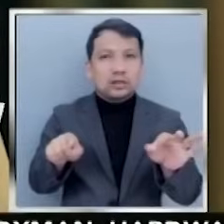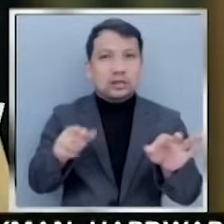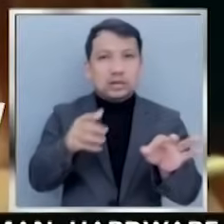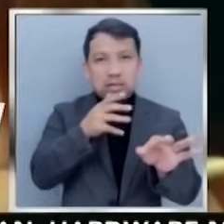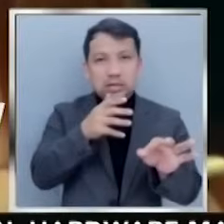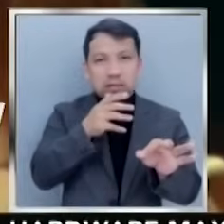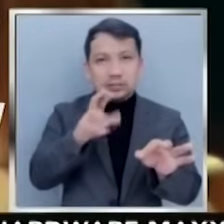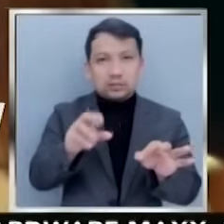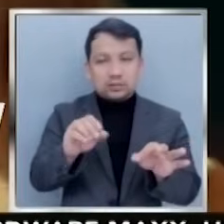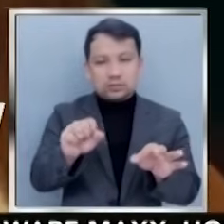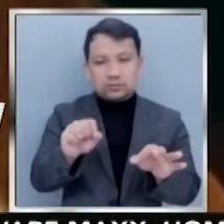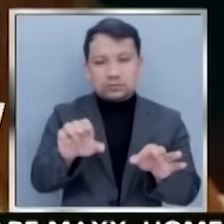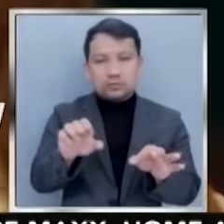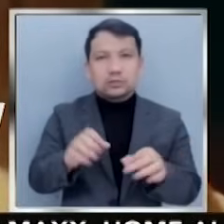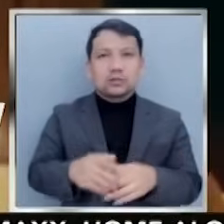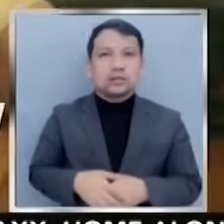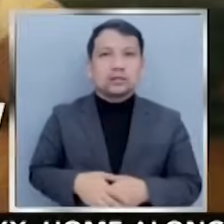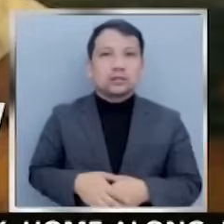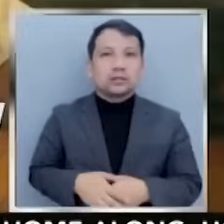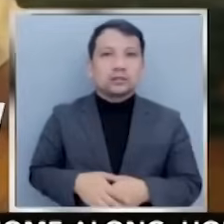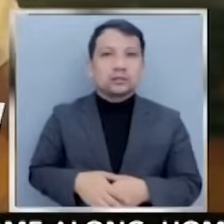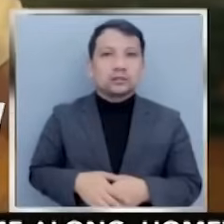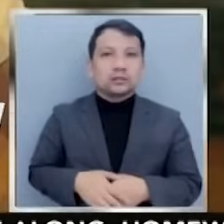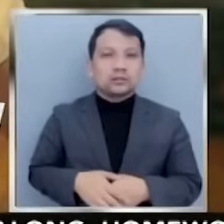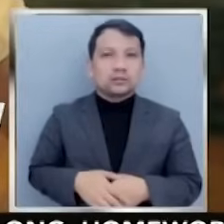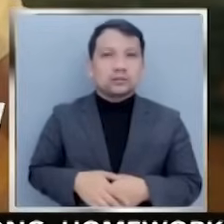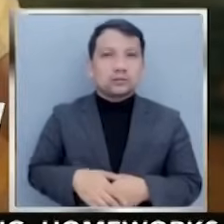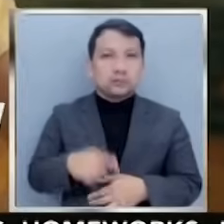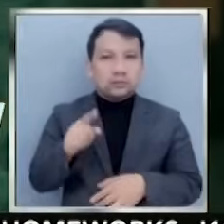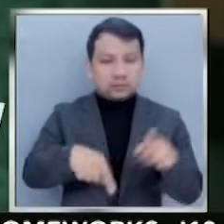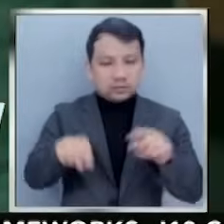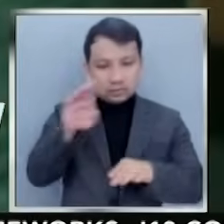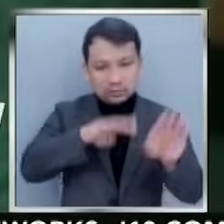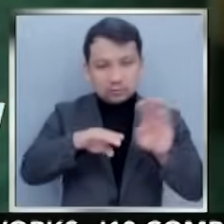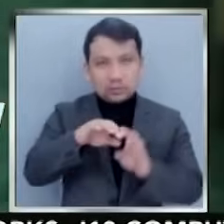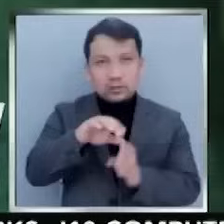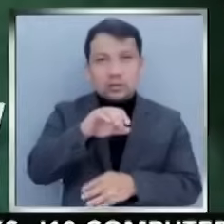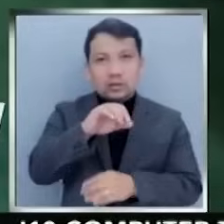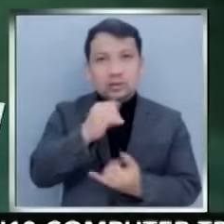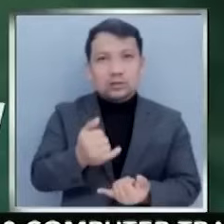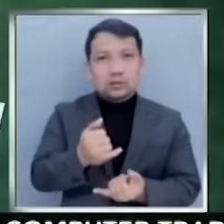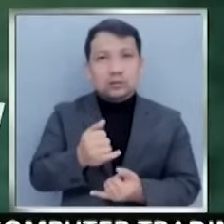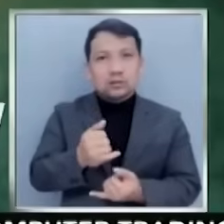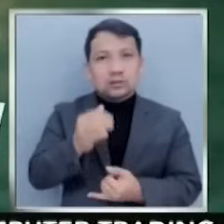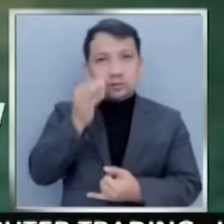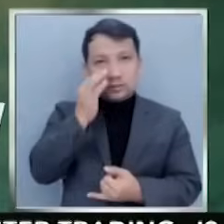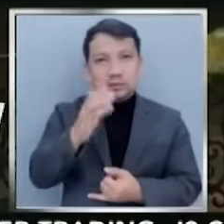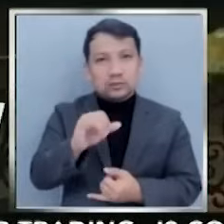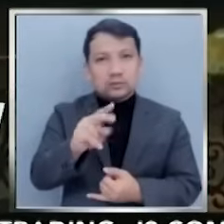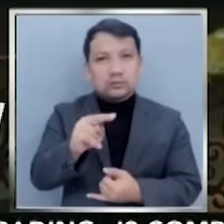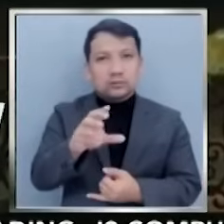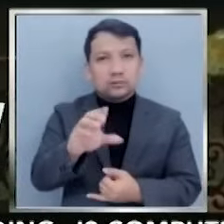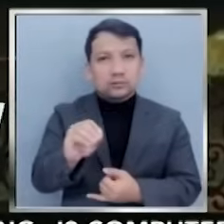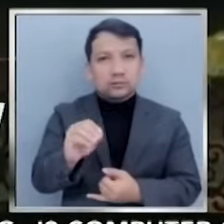Rose. Kaya hindi dapat natin problemahin yung lola ni Alex. Ang problema natin ngayon si Franco. Hindi ko alam po ano alam niya tungkol sa